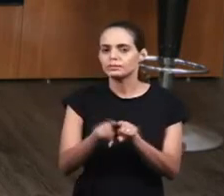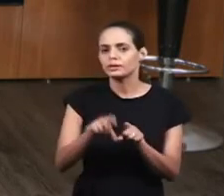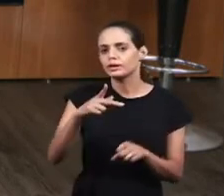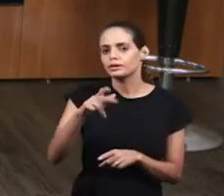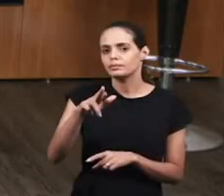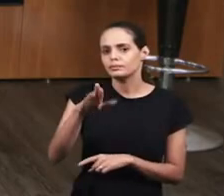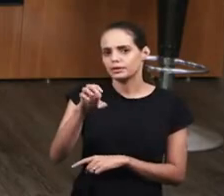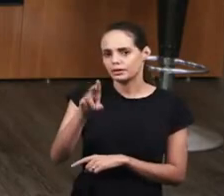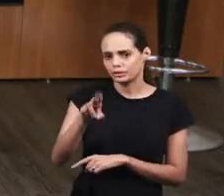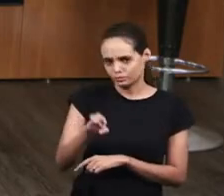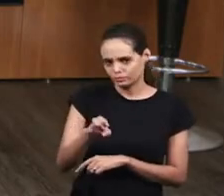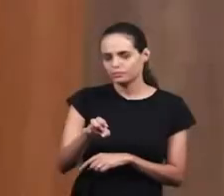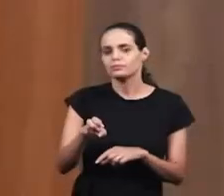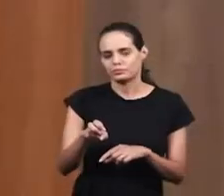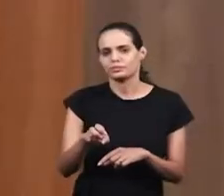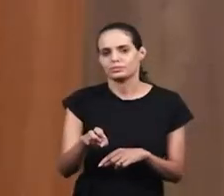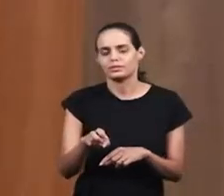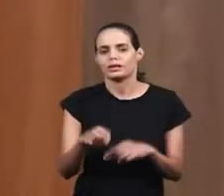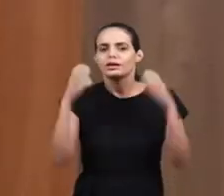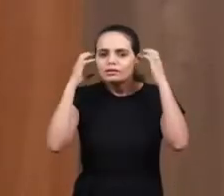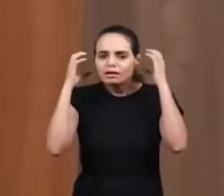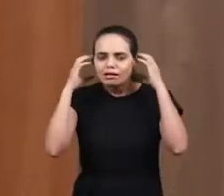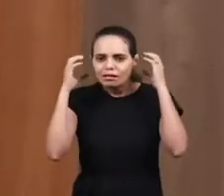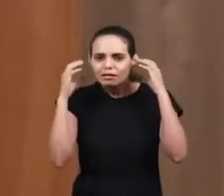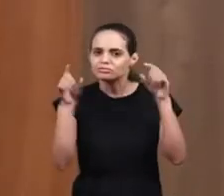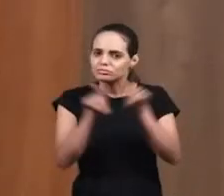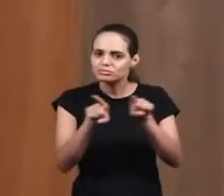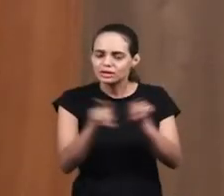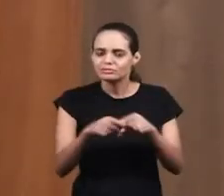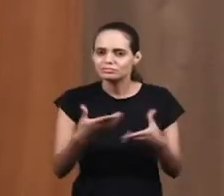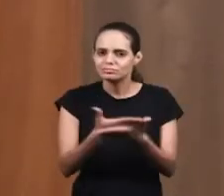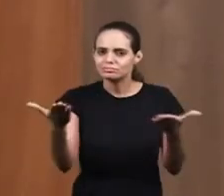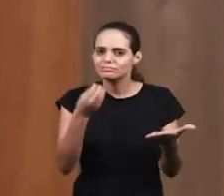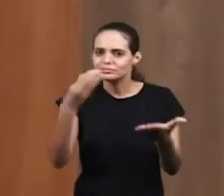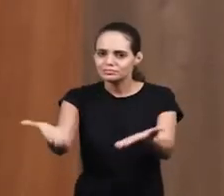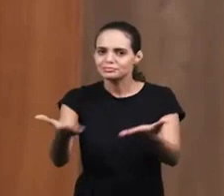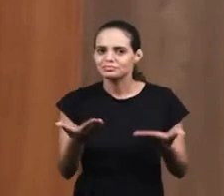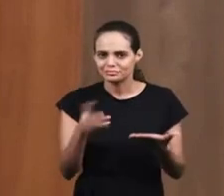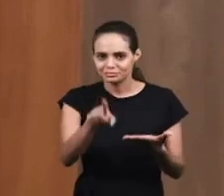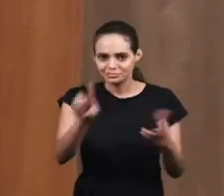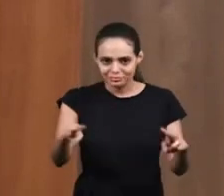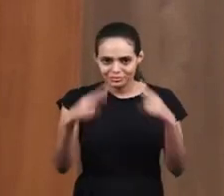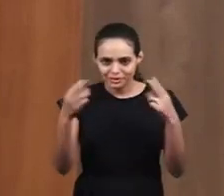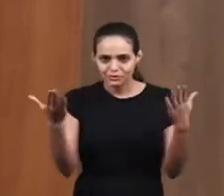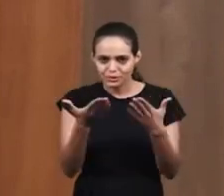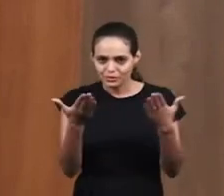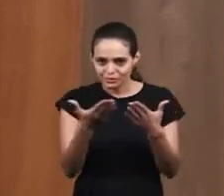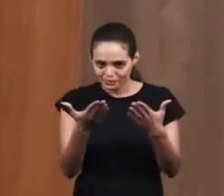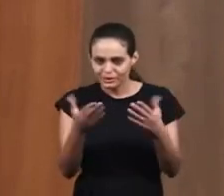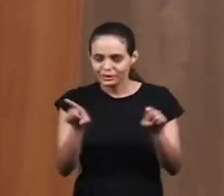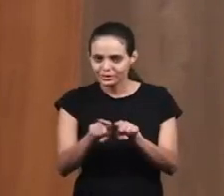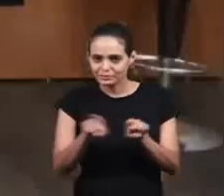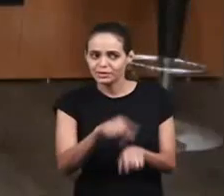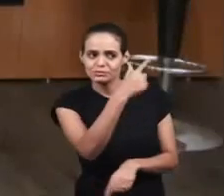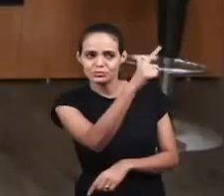in Brasilien. Seien Sie herzlich willkommen, all diejenigen, die uns hören oder